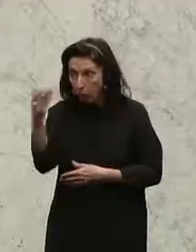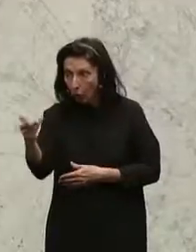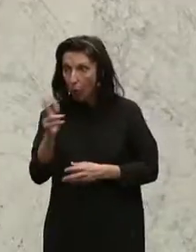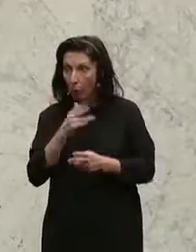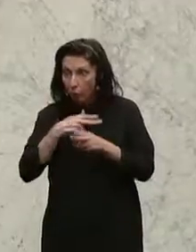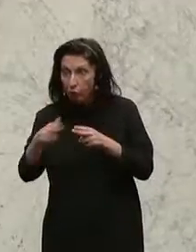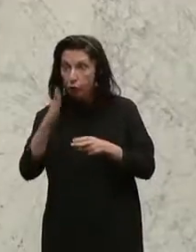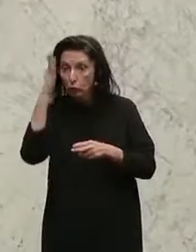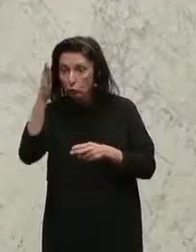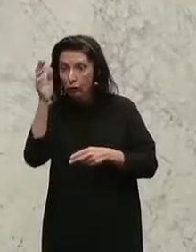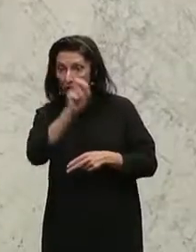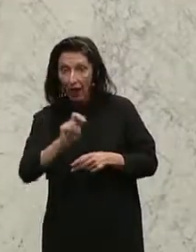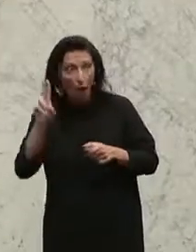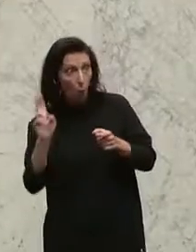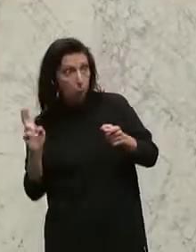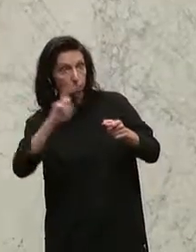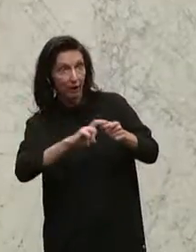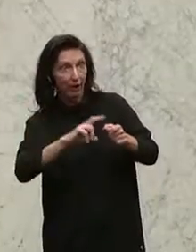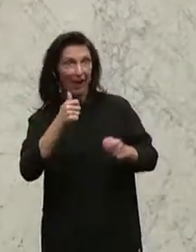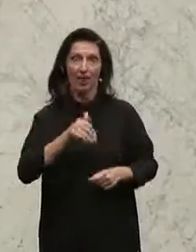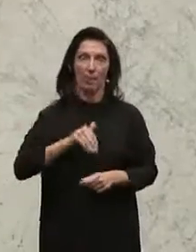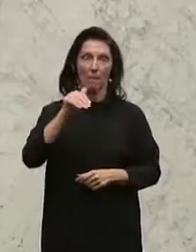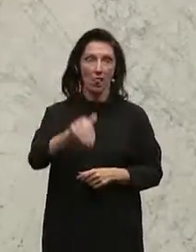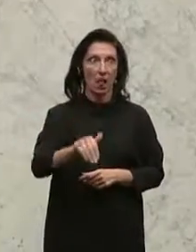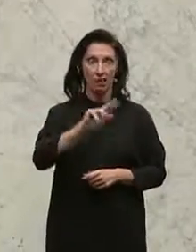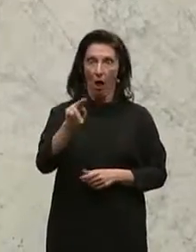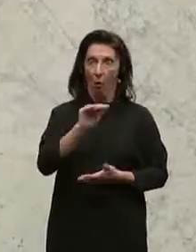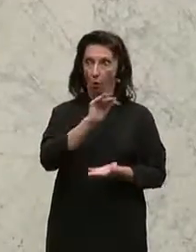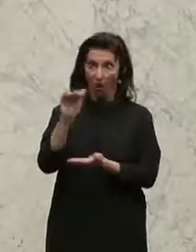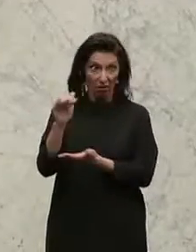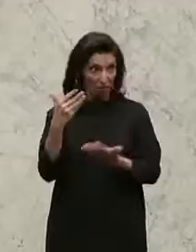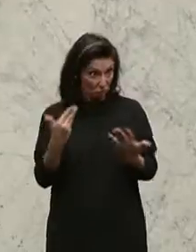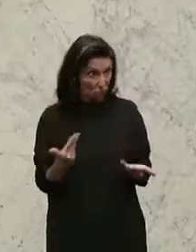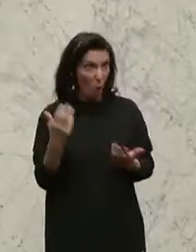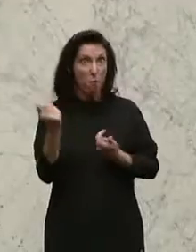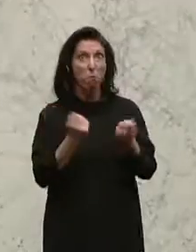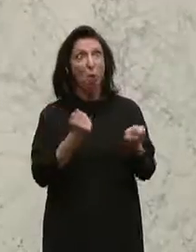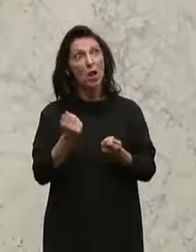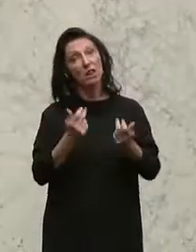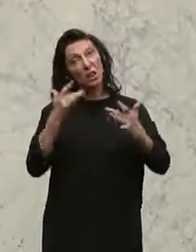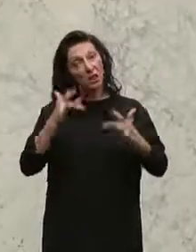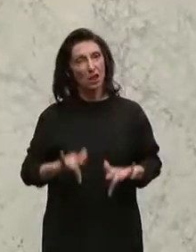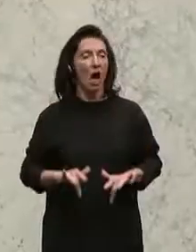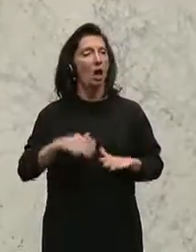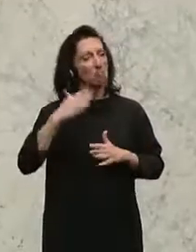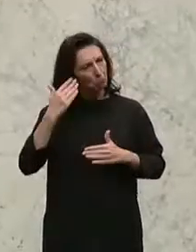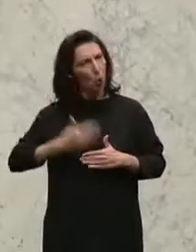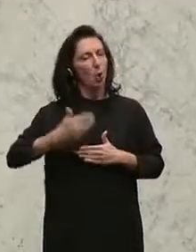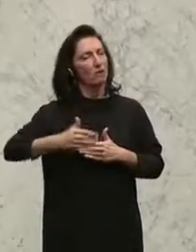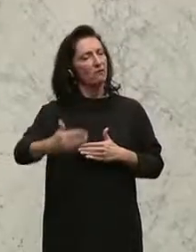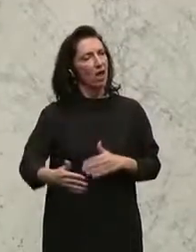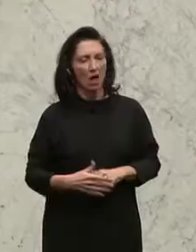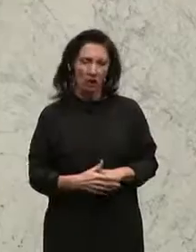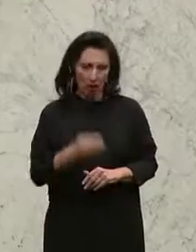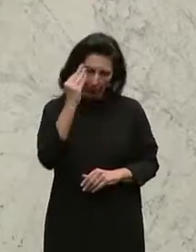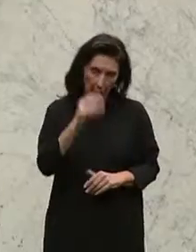am Leben erhalten werden, kann die Milliarde fließen. Ist es eine konsequente Politik? Na, ich glaube nicht. Also viel mehr ist dazu nicht zu sagen. Vielen